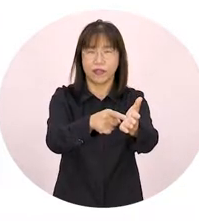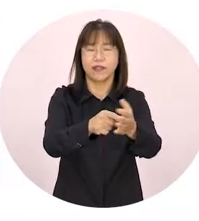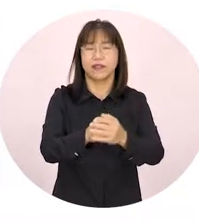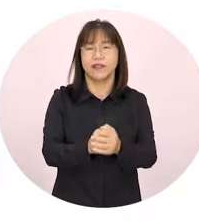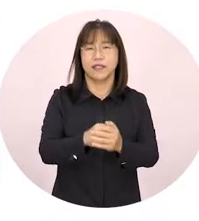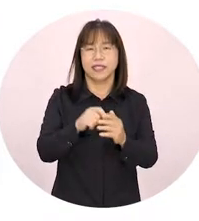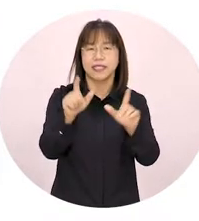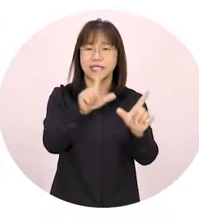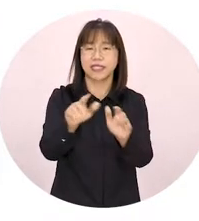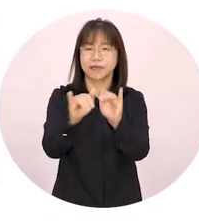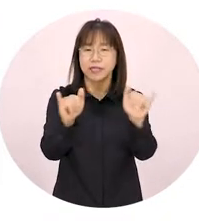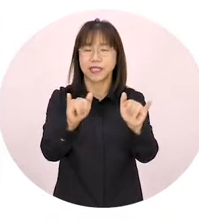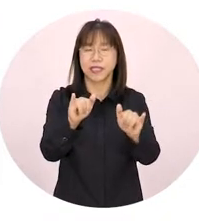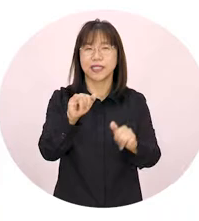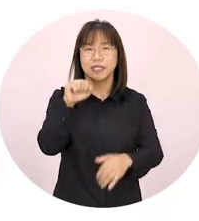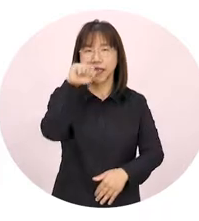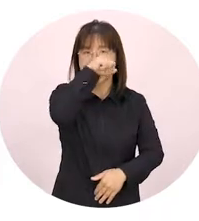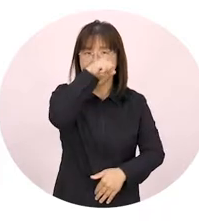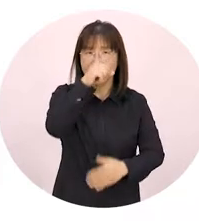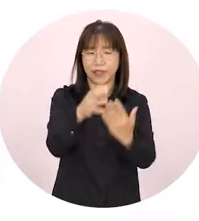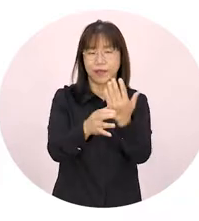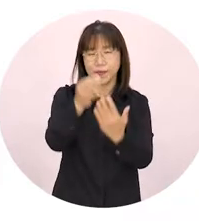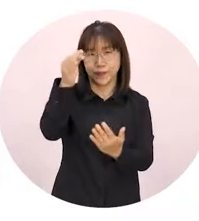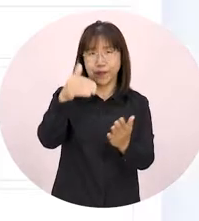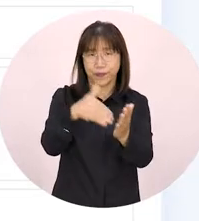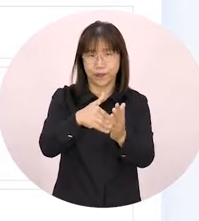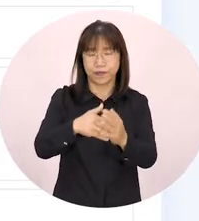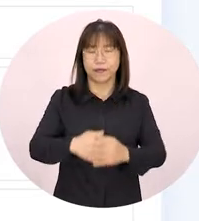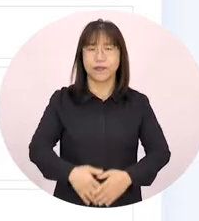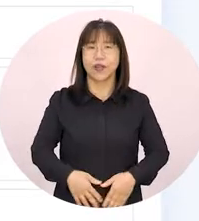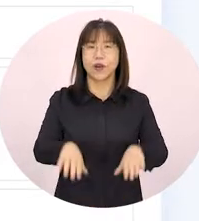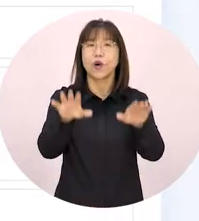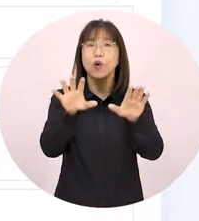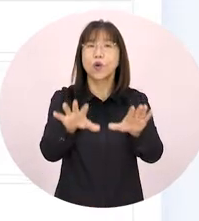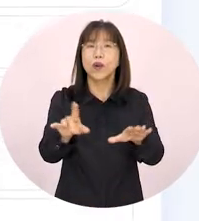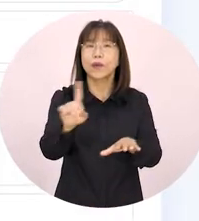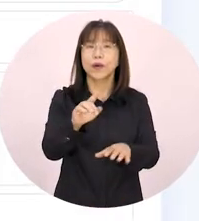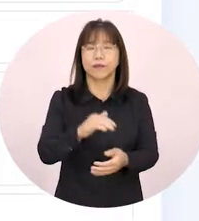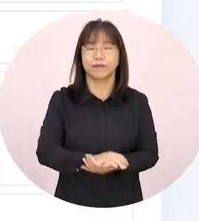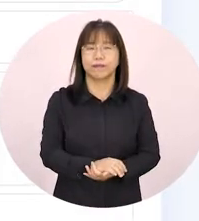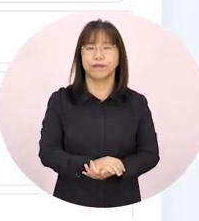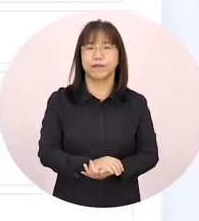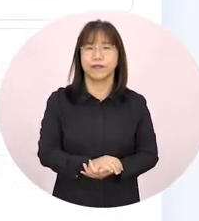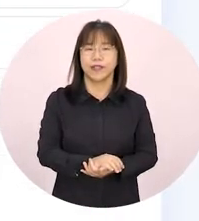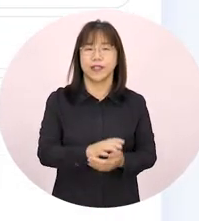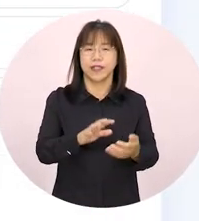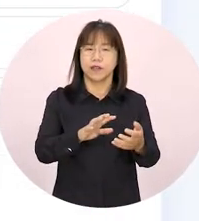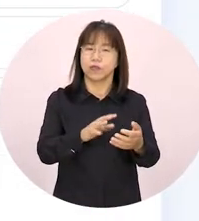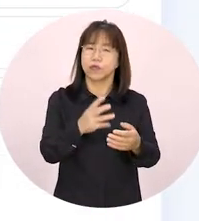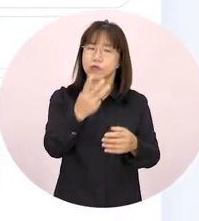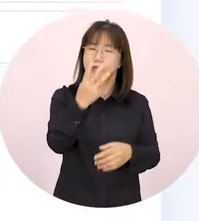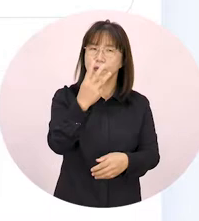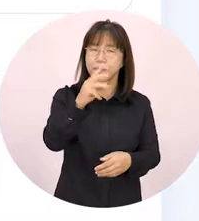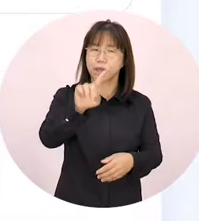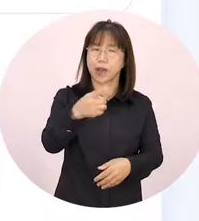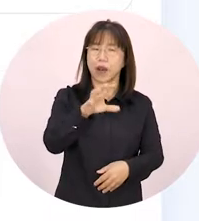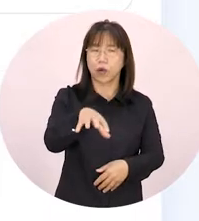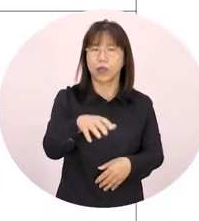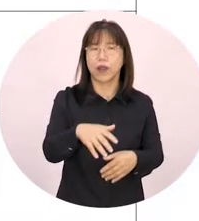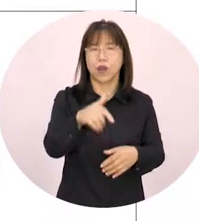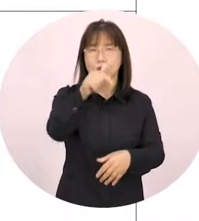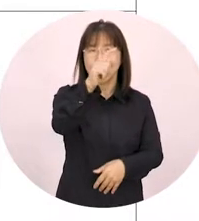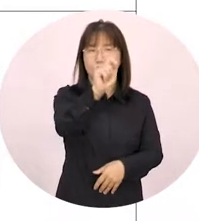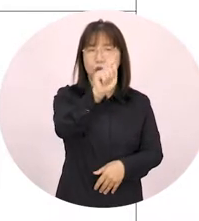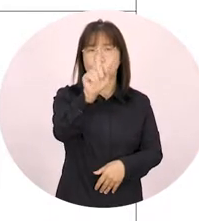2022년 시민참여 예산 사업이 최종 선정됐습니다 올해 선정된 재현 사업은 세계 분야 100원으로